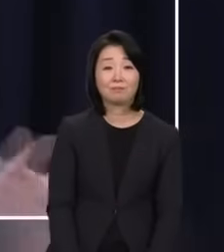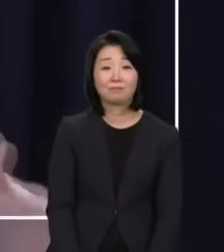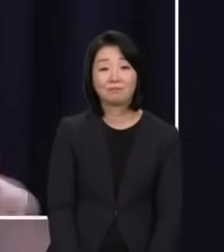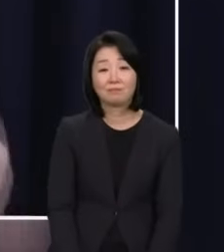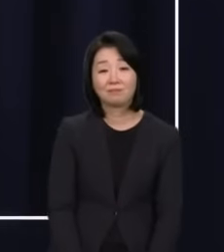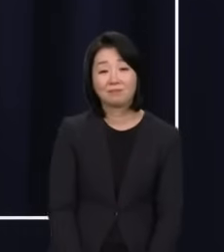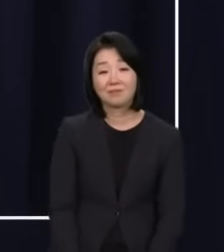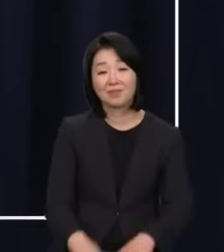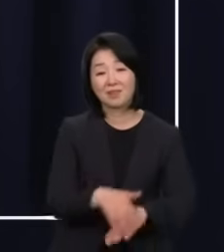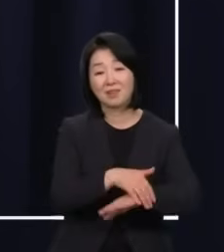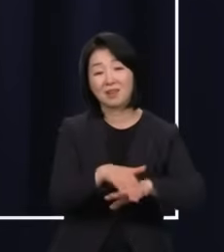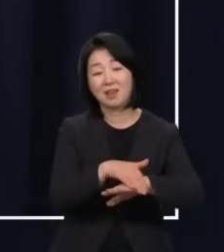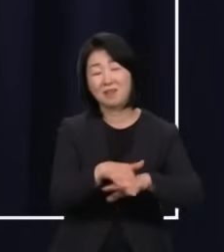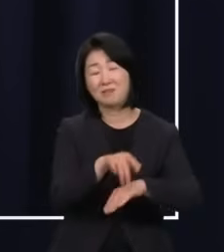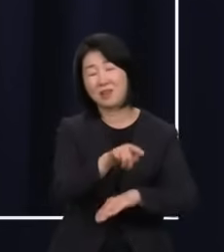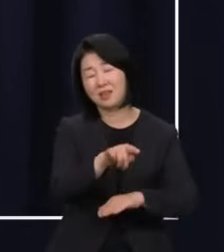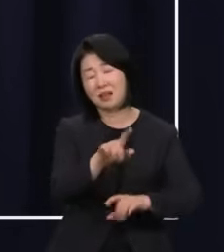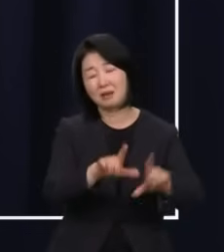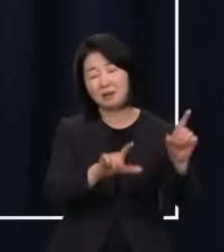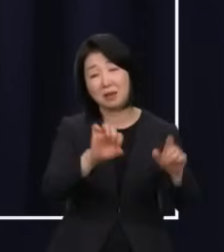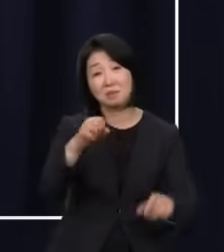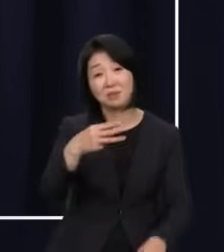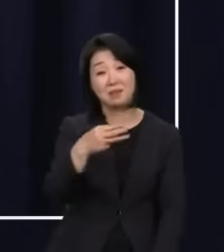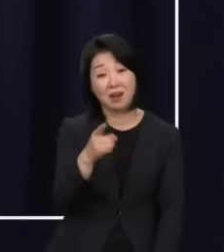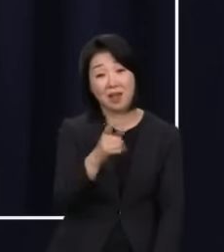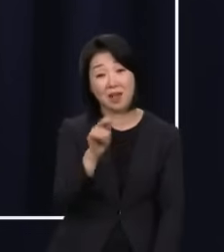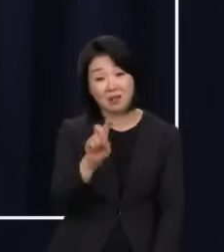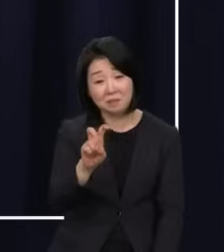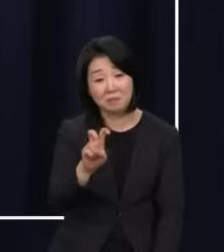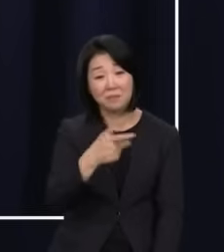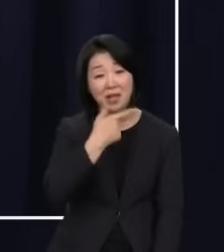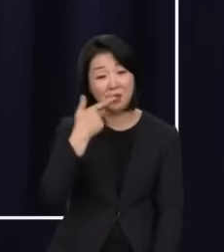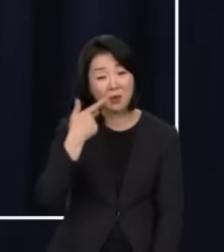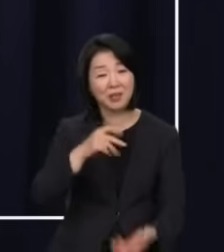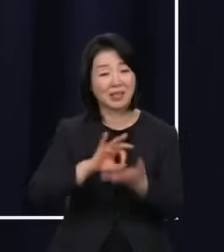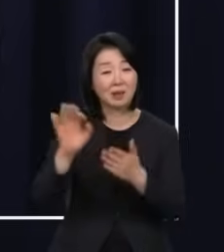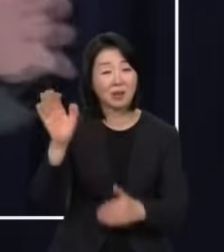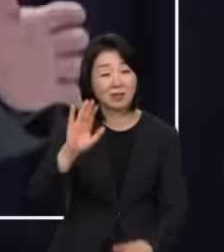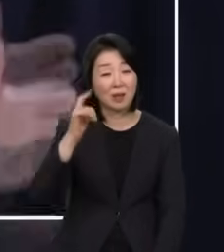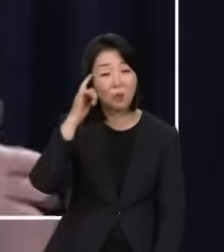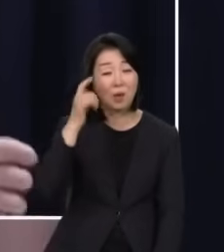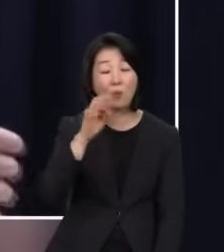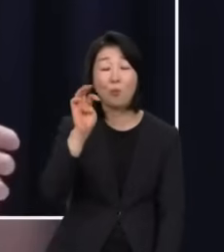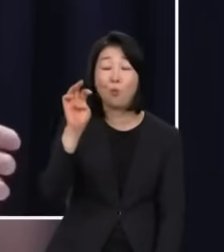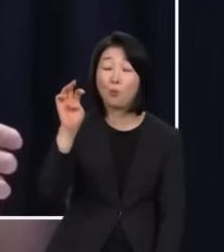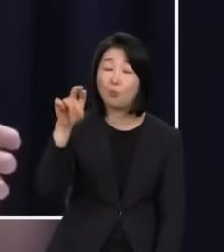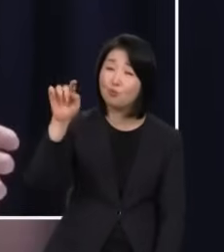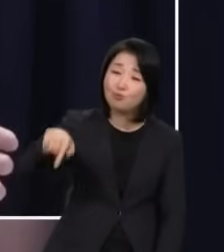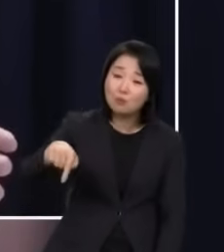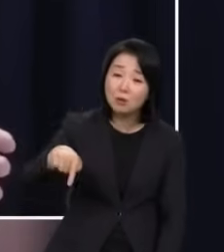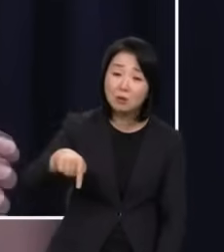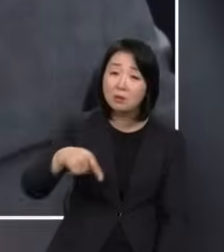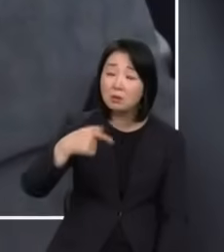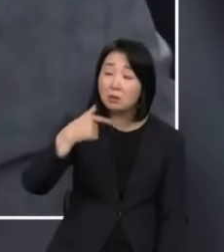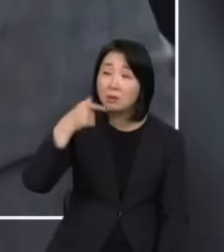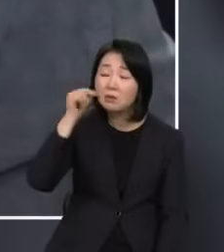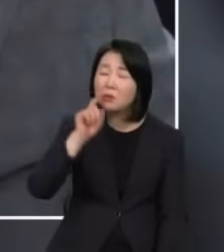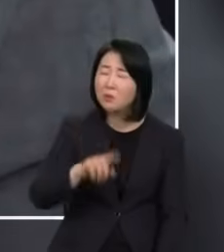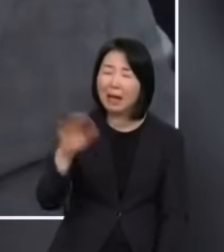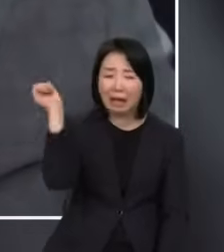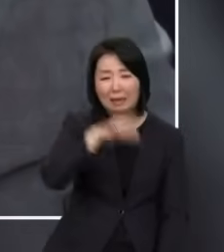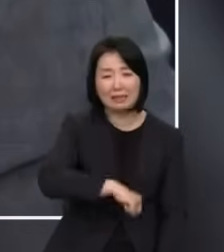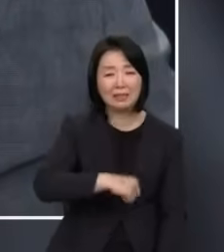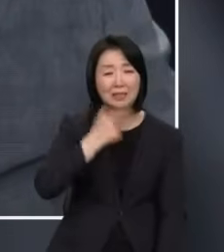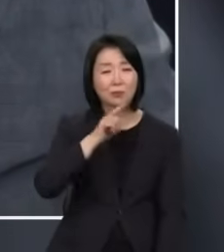작전 자체가 프레임이에요 또. 예. 난 그 영어니까 잘 안 쓰려고 해도 왁구라고 합시다. 그 일본어 아, 아니에요. 그것도 일본어구나.